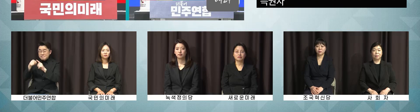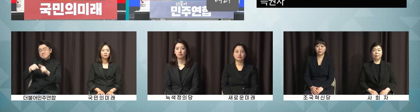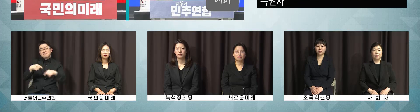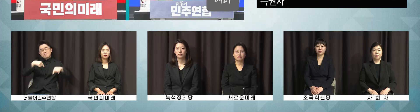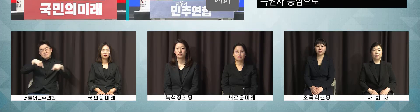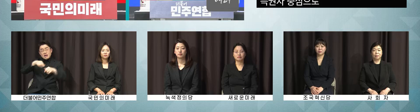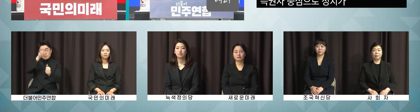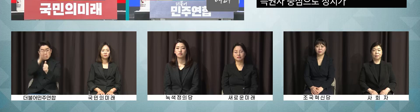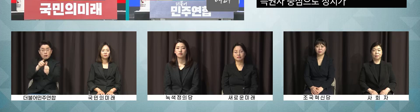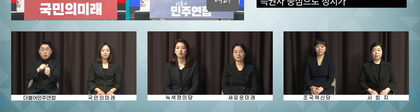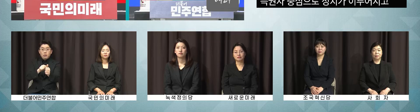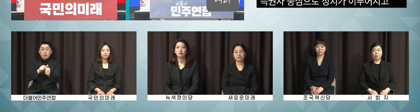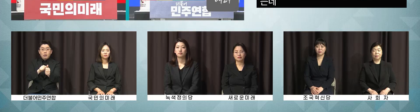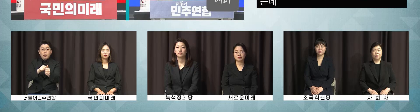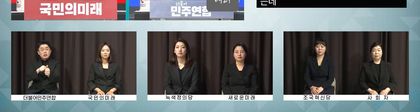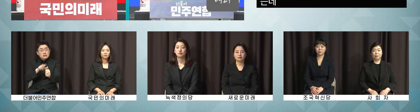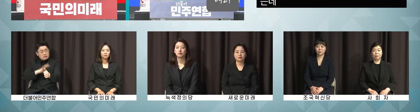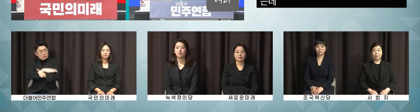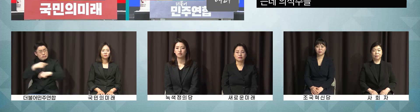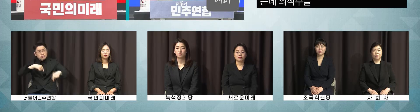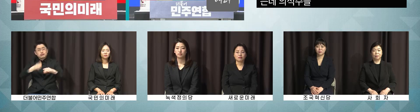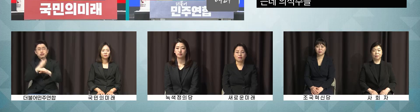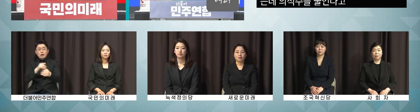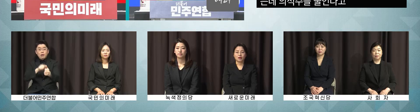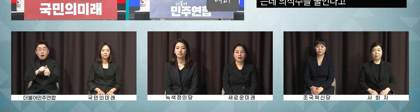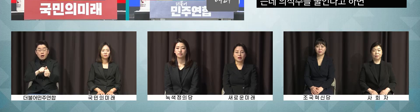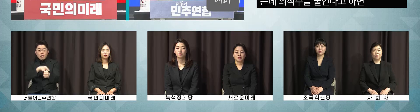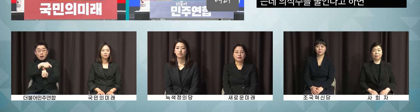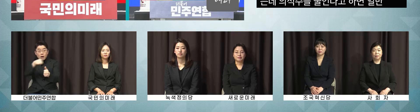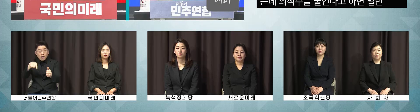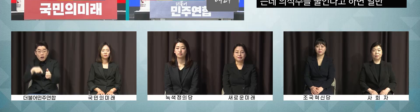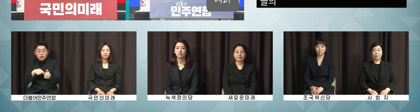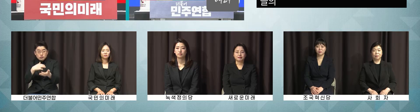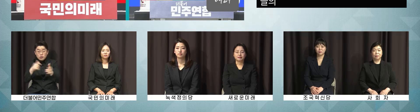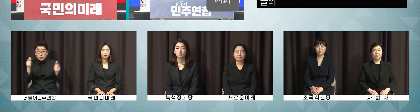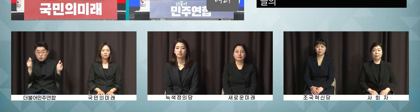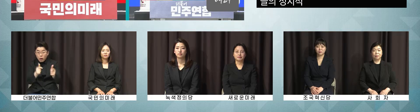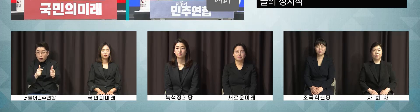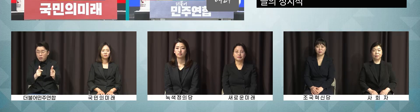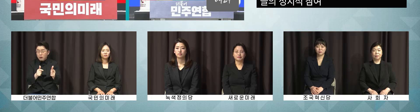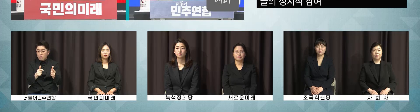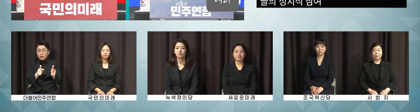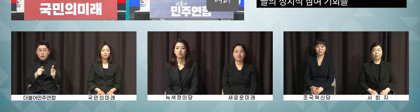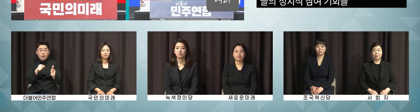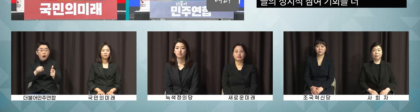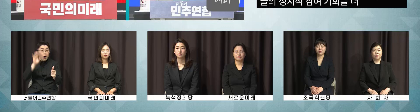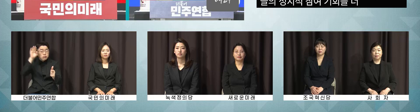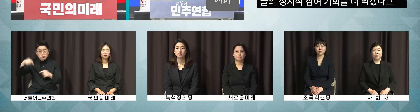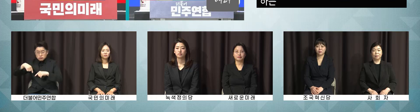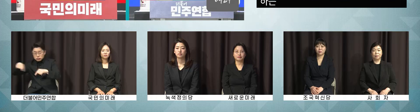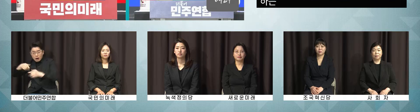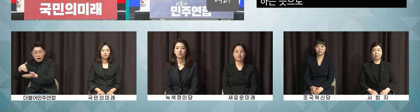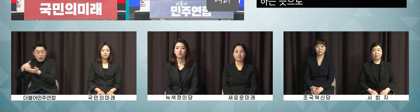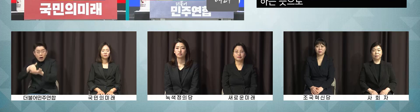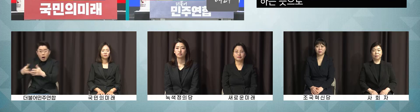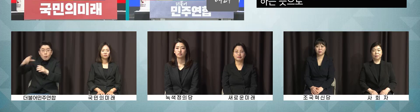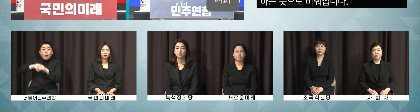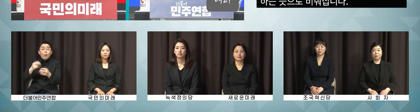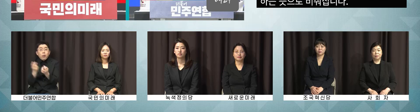있는데 의석수를 줄인다라고 하면 일반 시민들의 정치적 참여 기회를 더 막겠다라고 하는 뜻으로